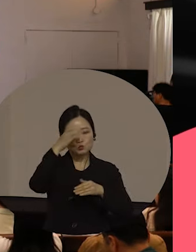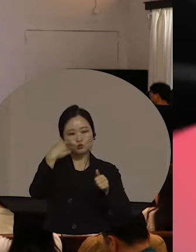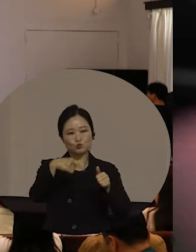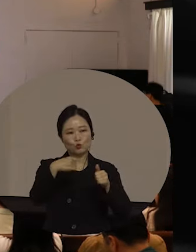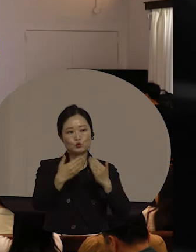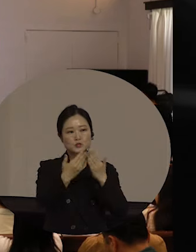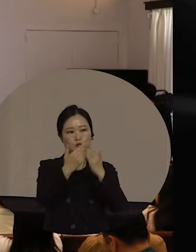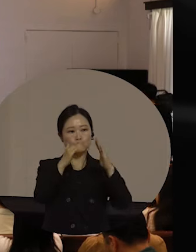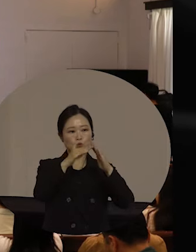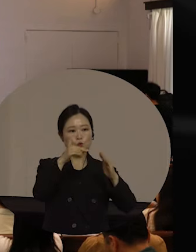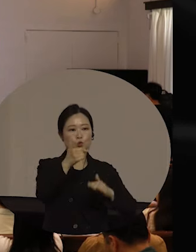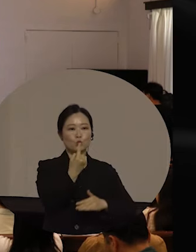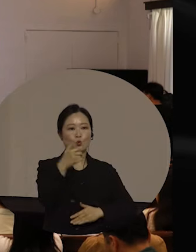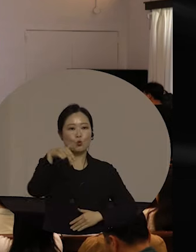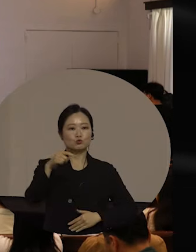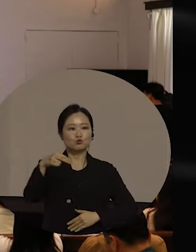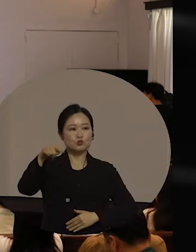한국문화예술교육진흥원 노준석